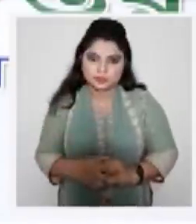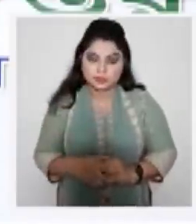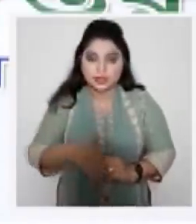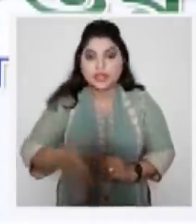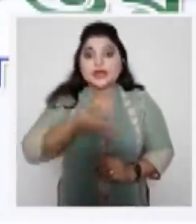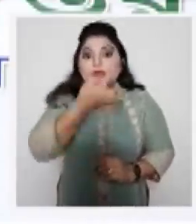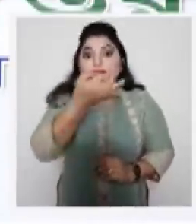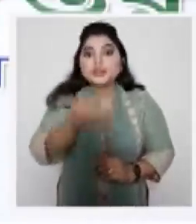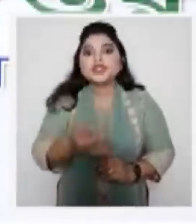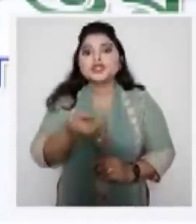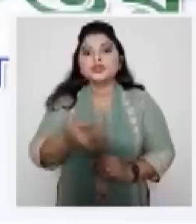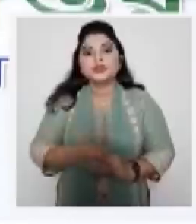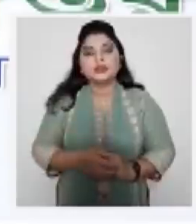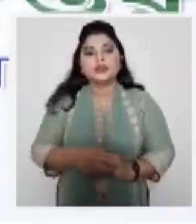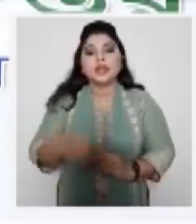24,85,142টি।